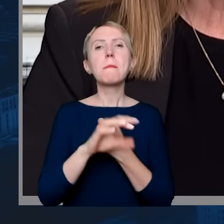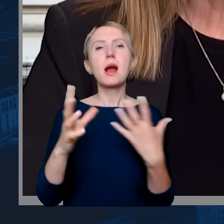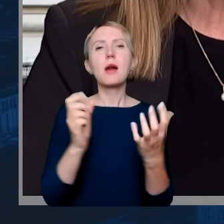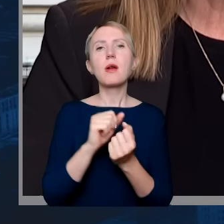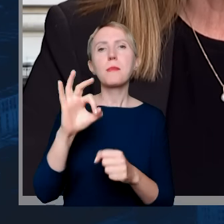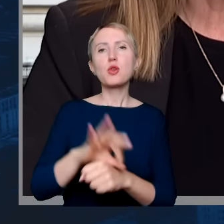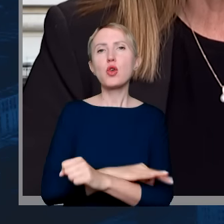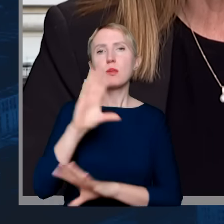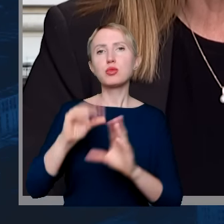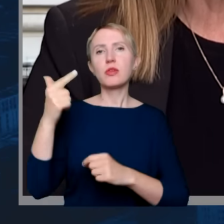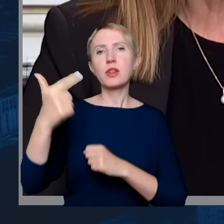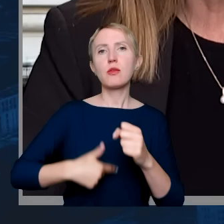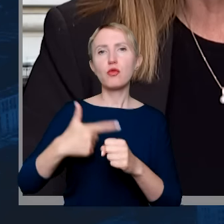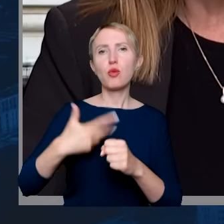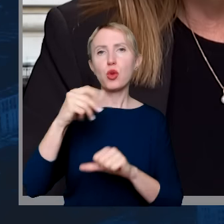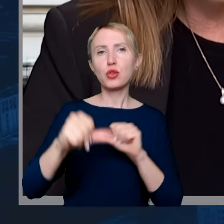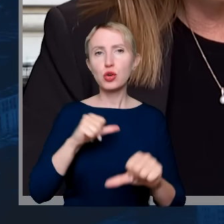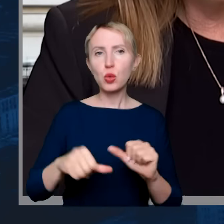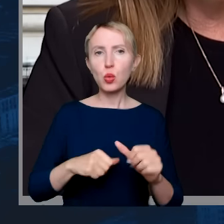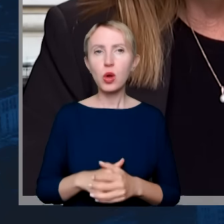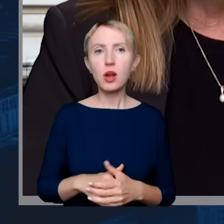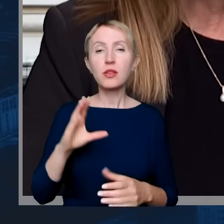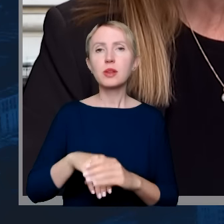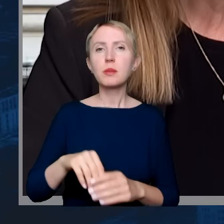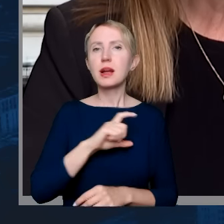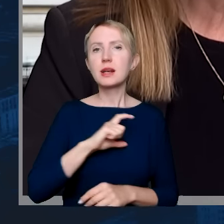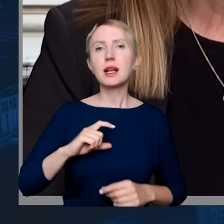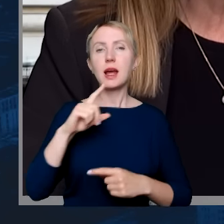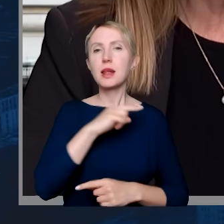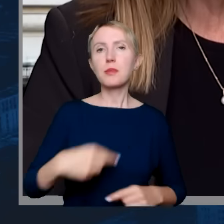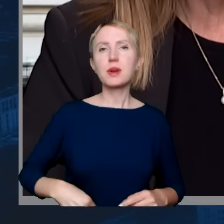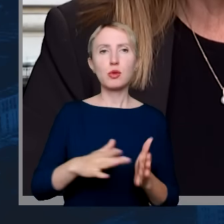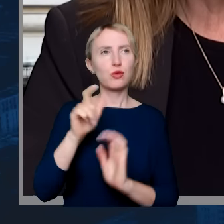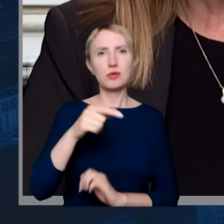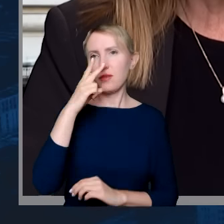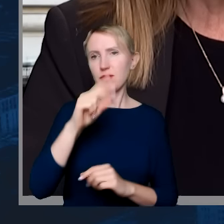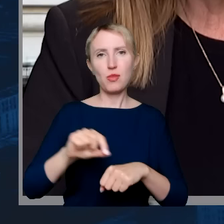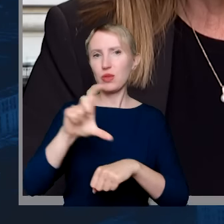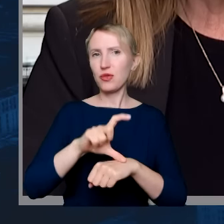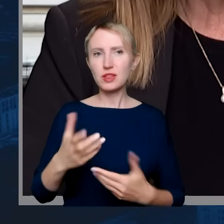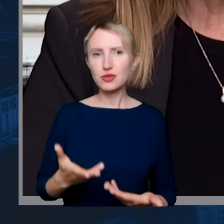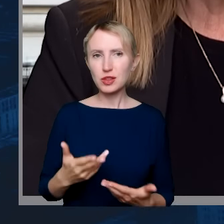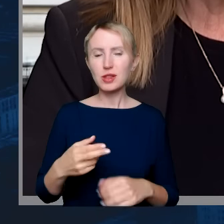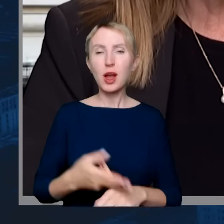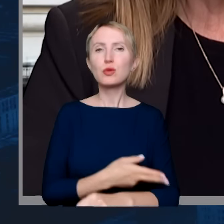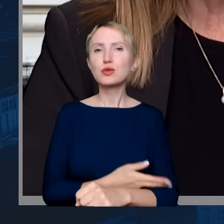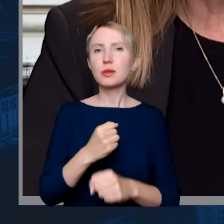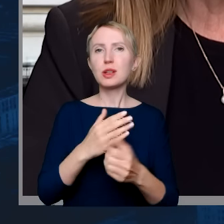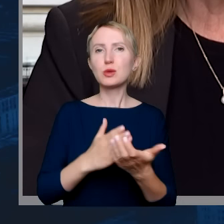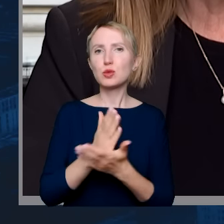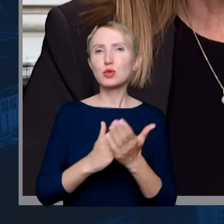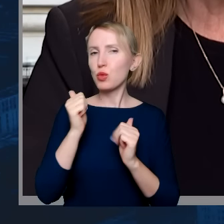na 2025 rok i w nim kancelaria premiera Tuska nie przewiduje podwyżek dla urzędników i dla służb